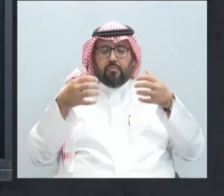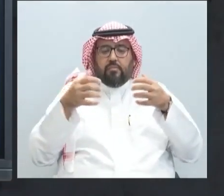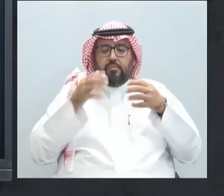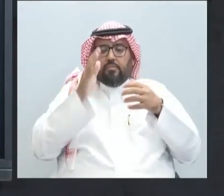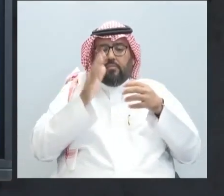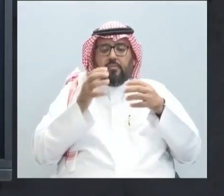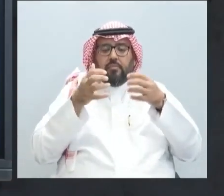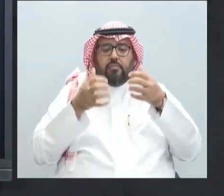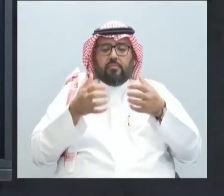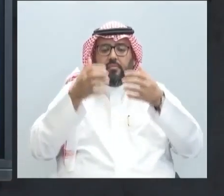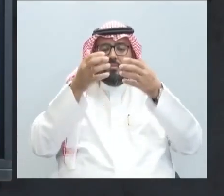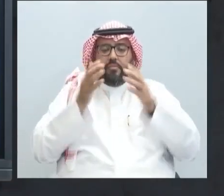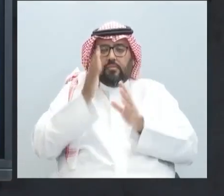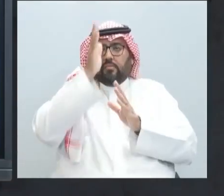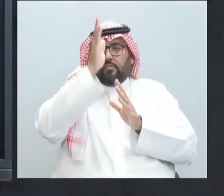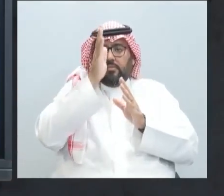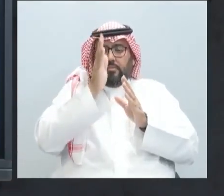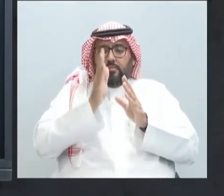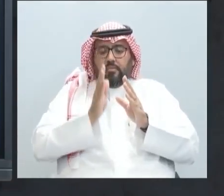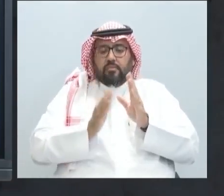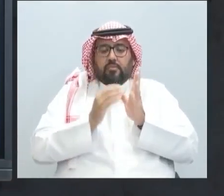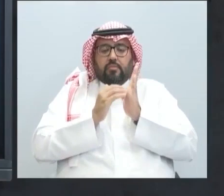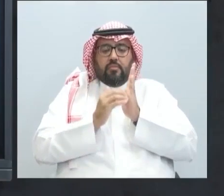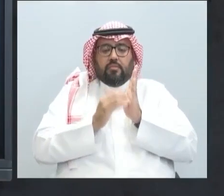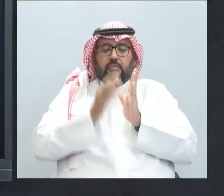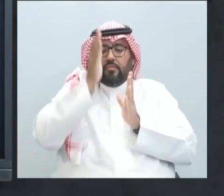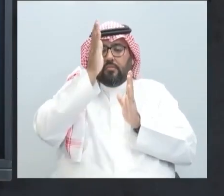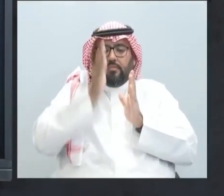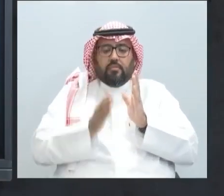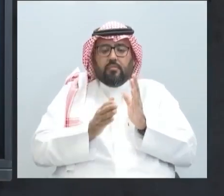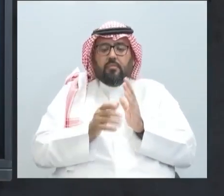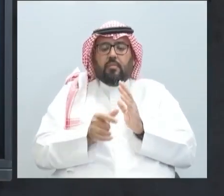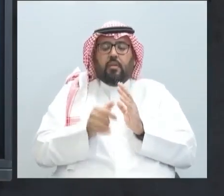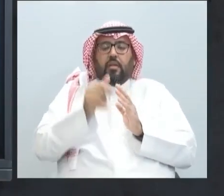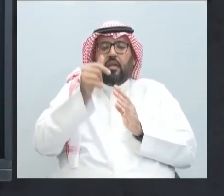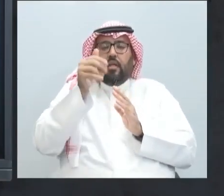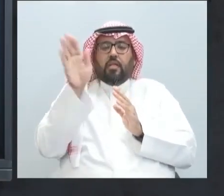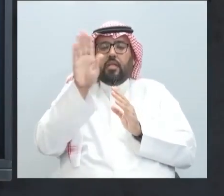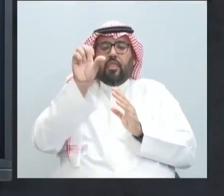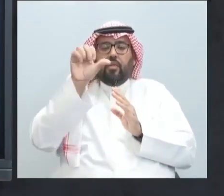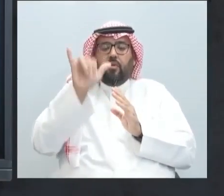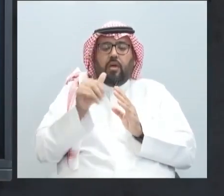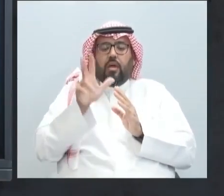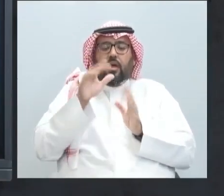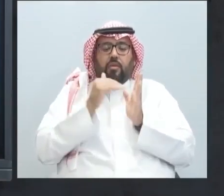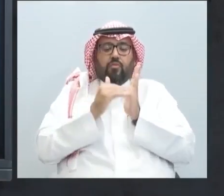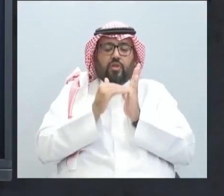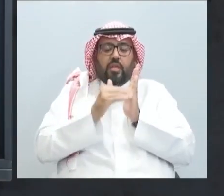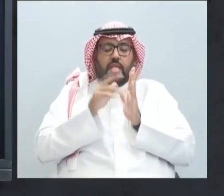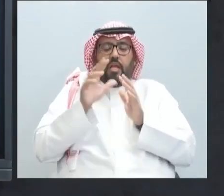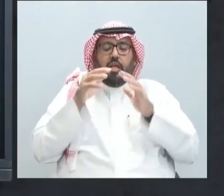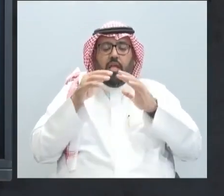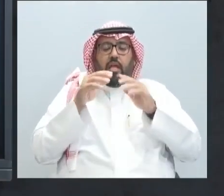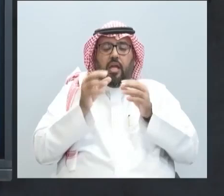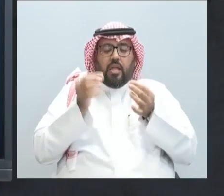المتماثله حتى تصطف في منتصف الخليه في منطقه نسميها استواء الخليه التي سوف نتكلم عنها باذن الله في